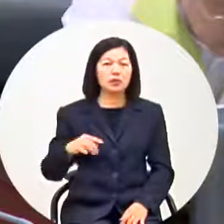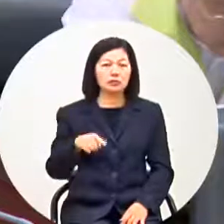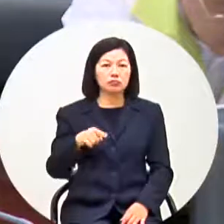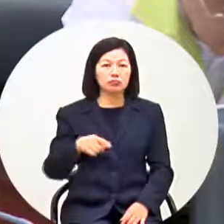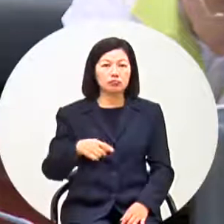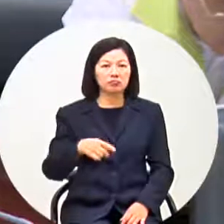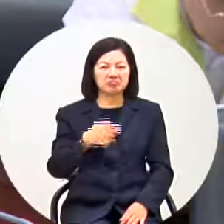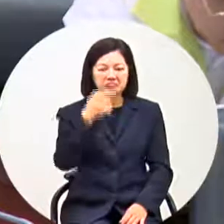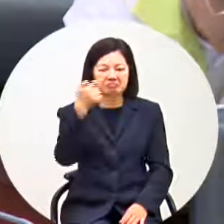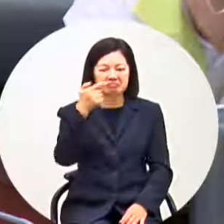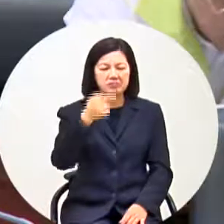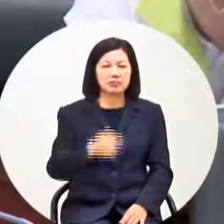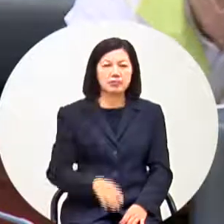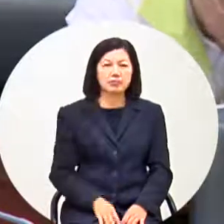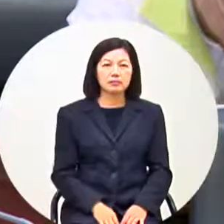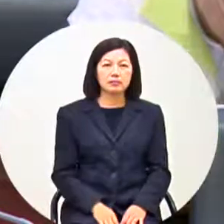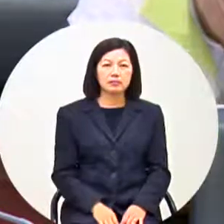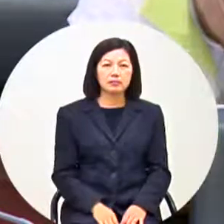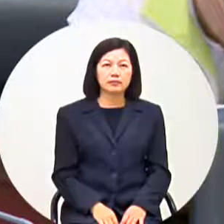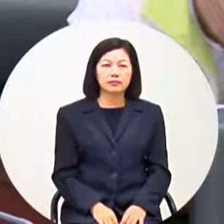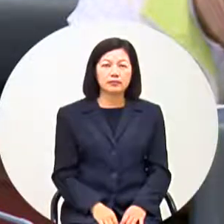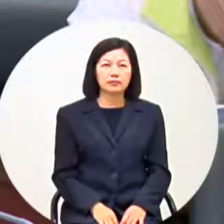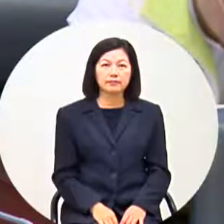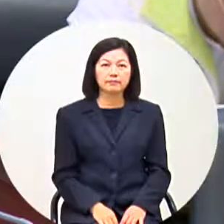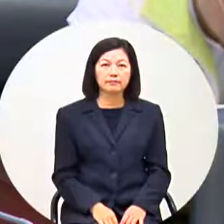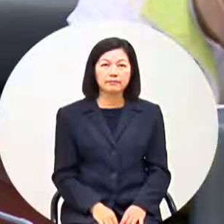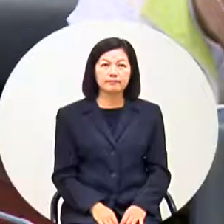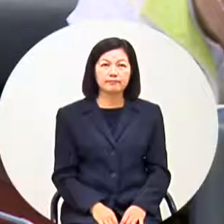我们凤山哦，就是它的